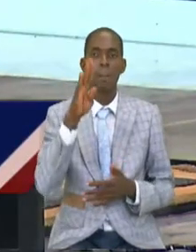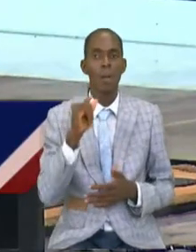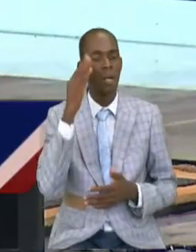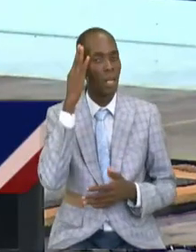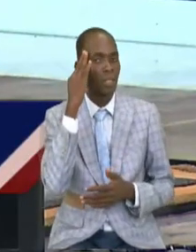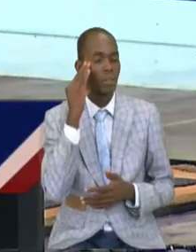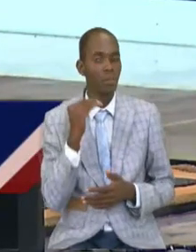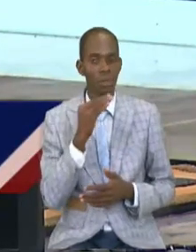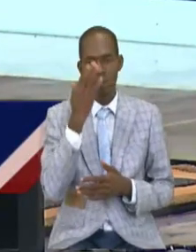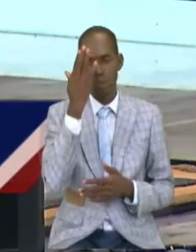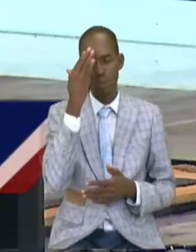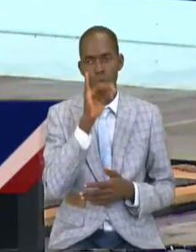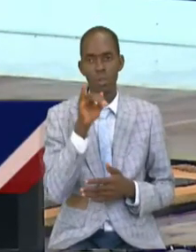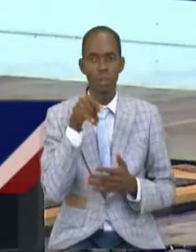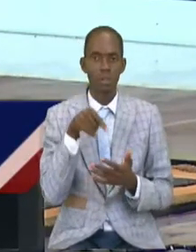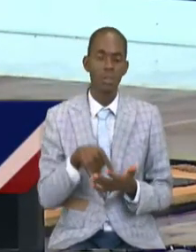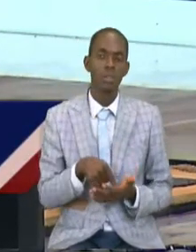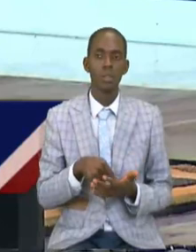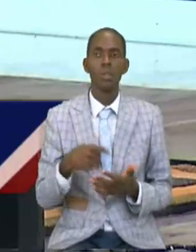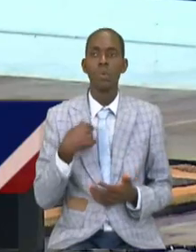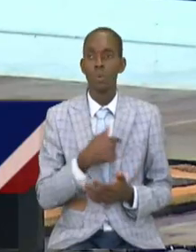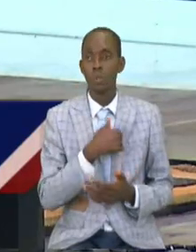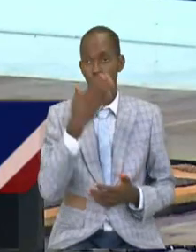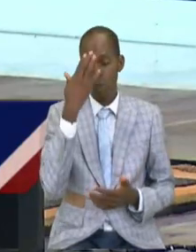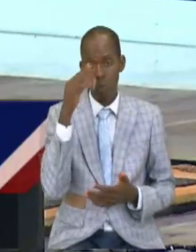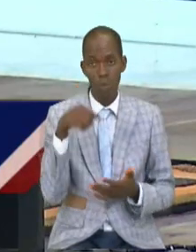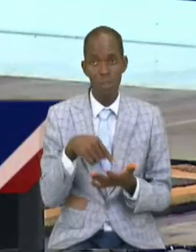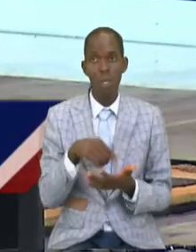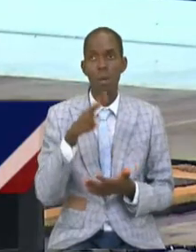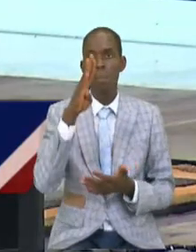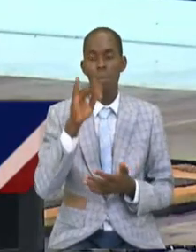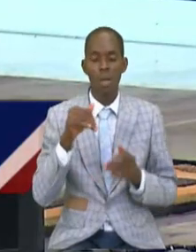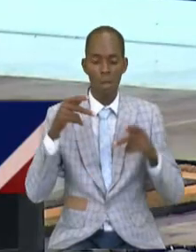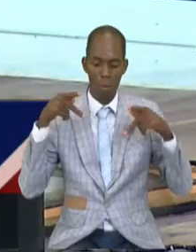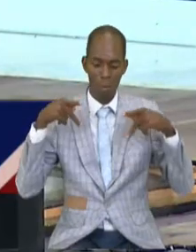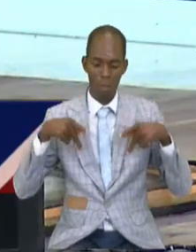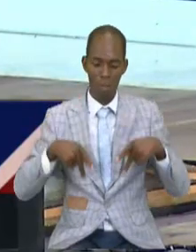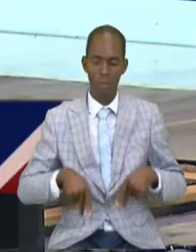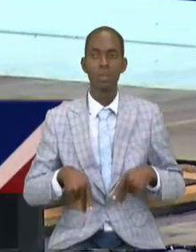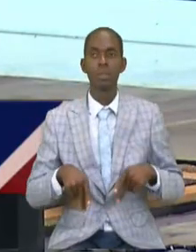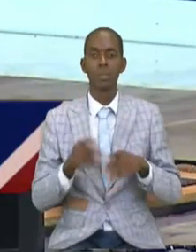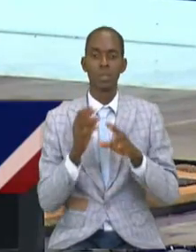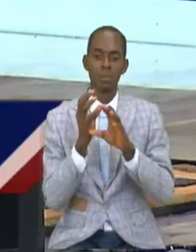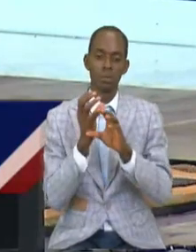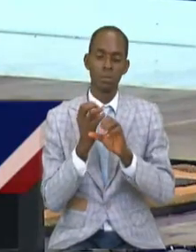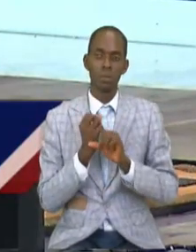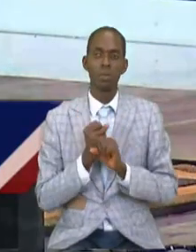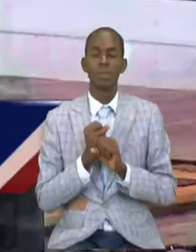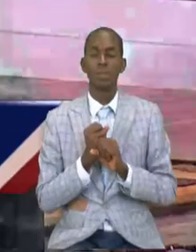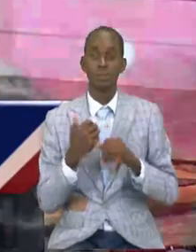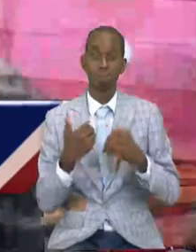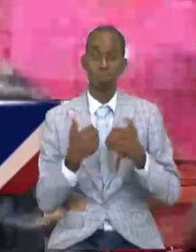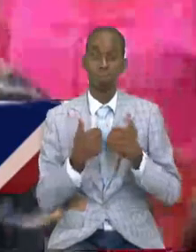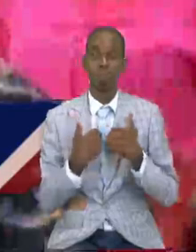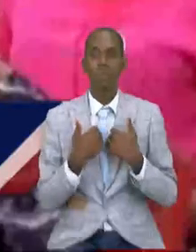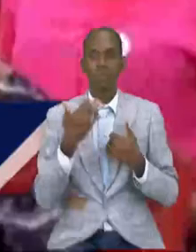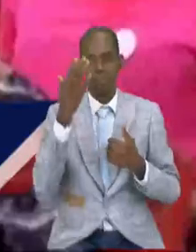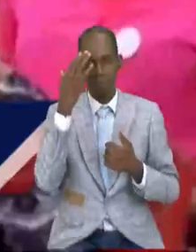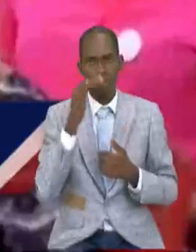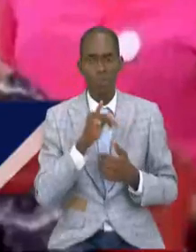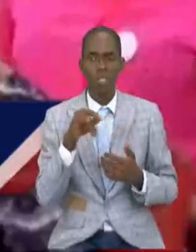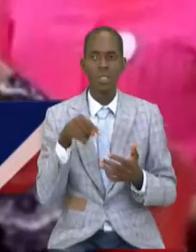par expérience, sachant, nous savons ceci par une possession personnelle,